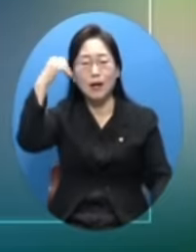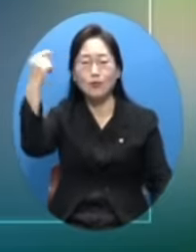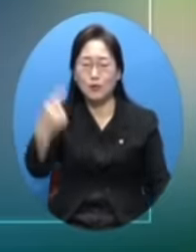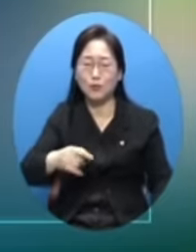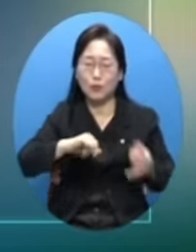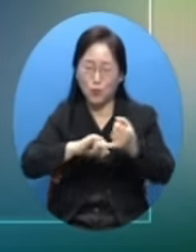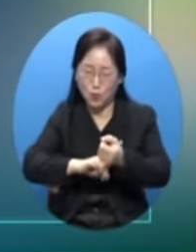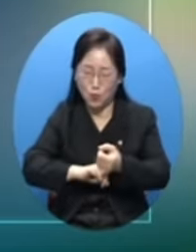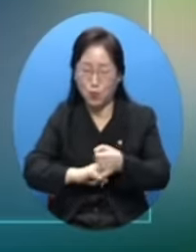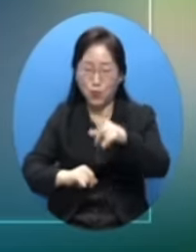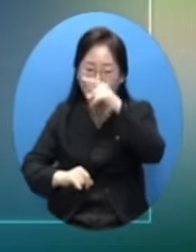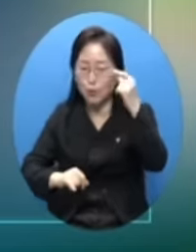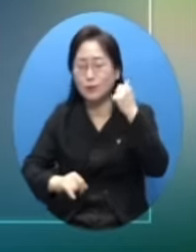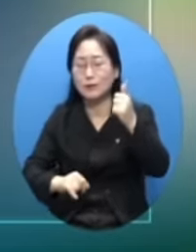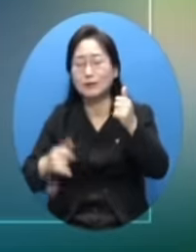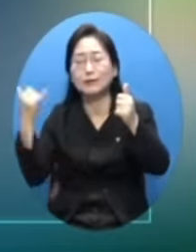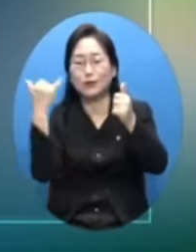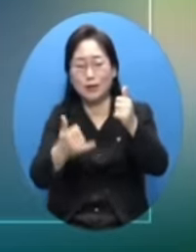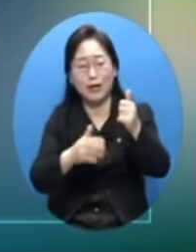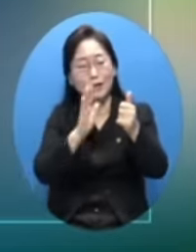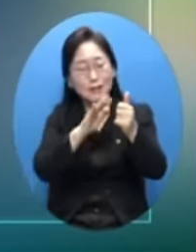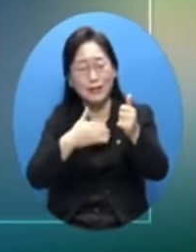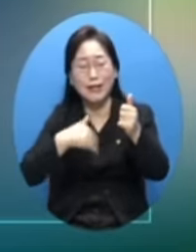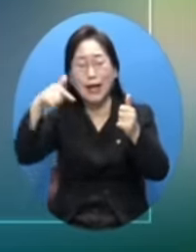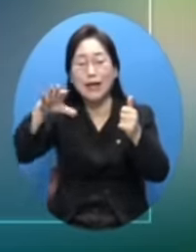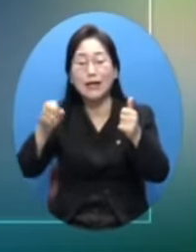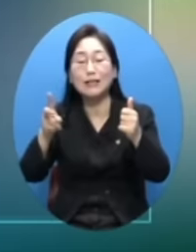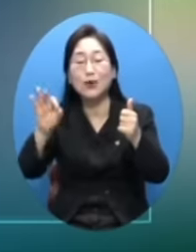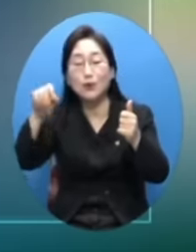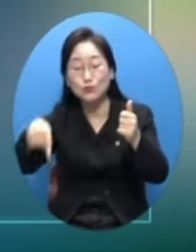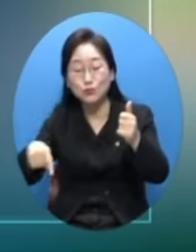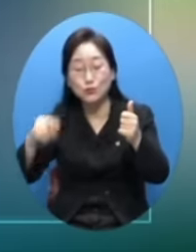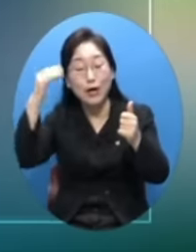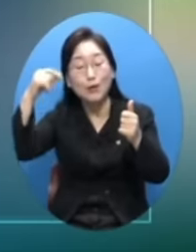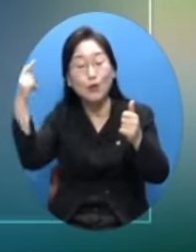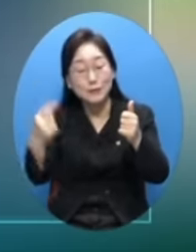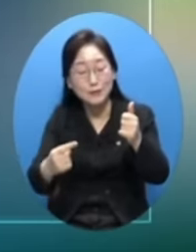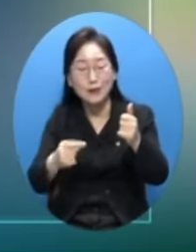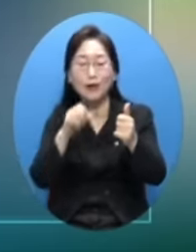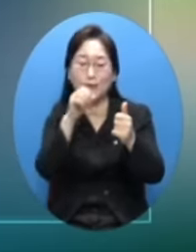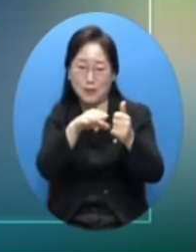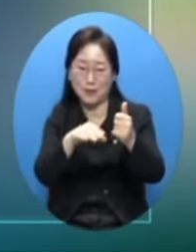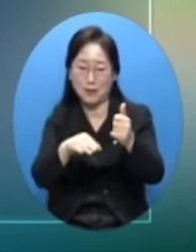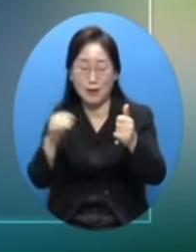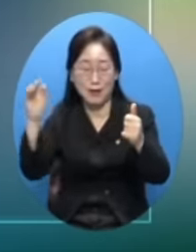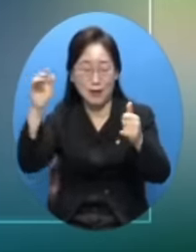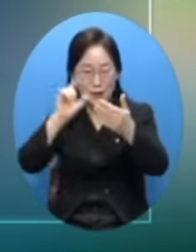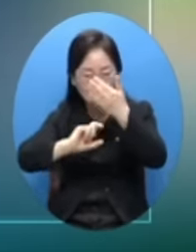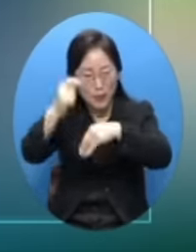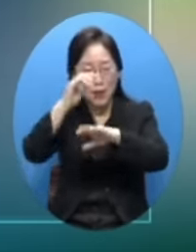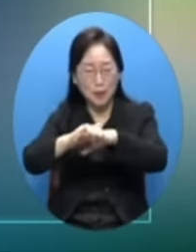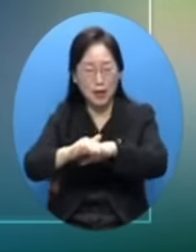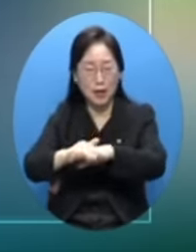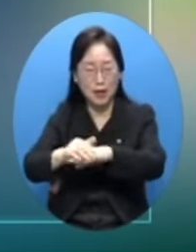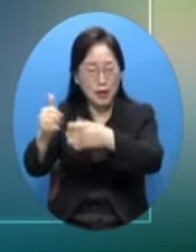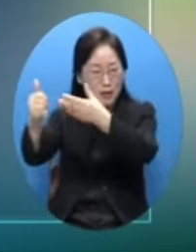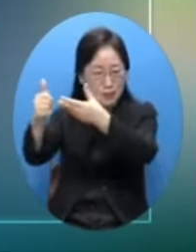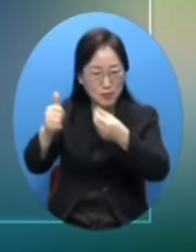저한테 전화를 해서 저 강영호 왔습니다 해서 저희 교회 철 예외 여러 번